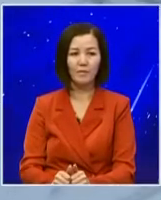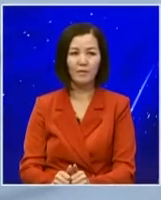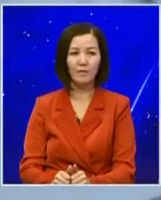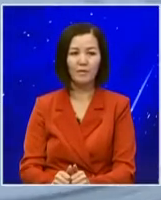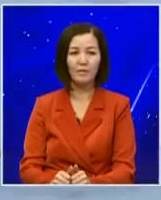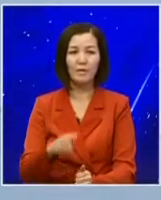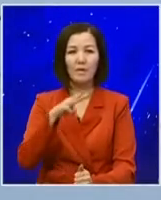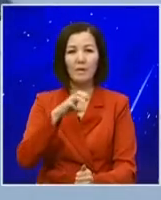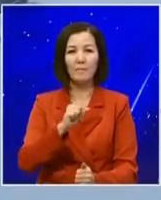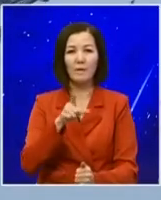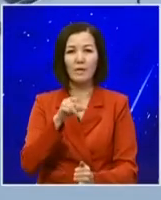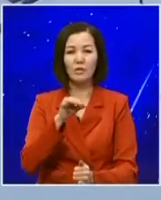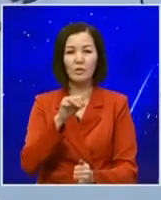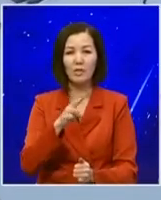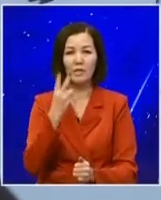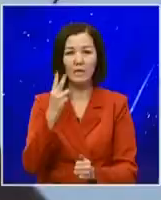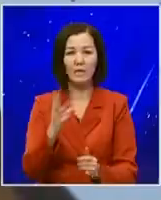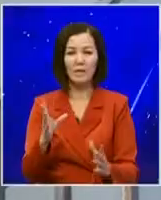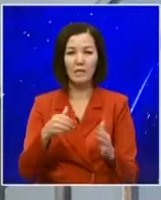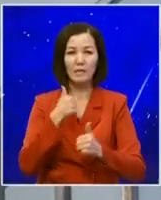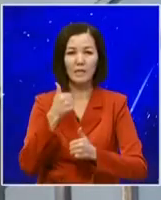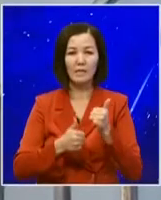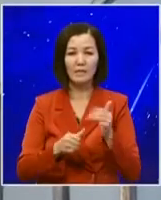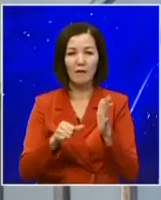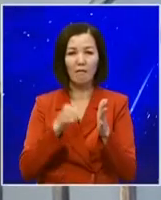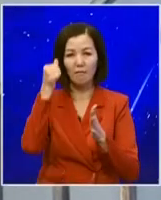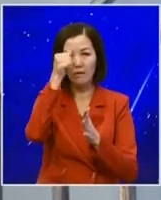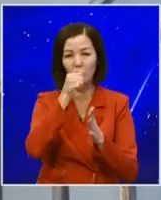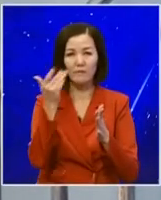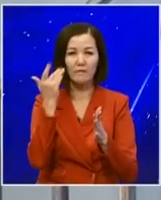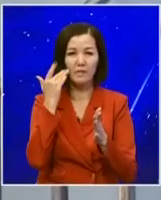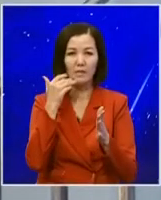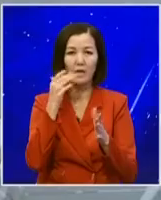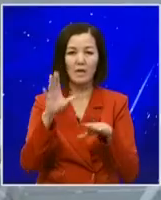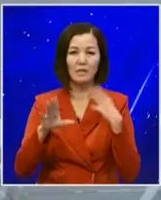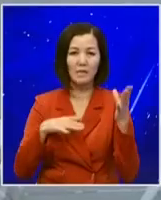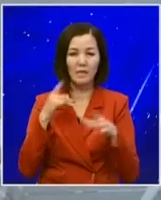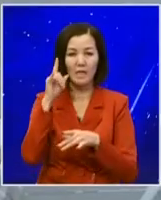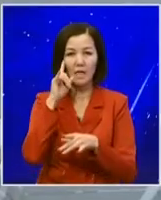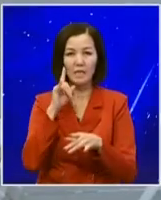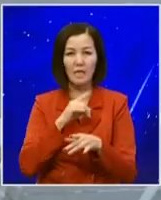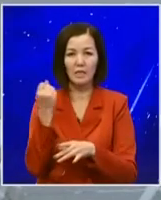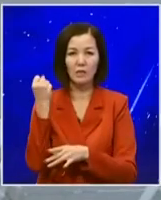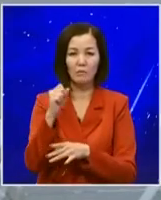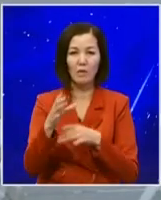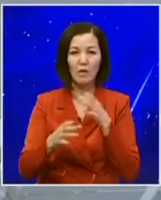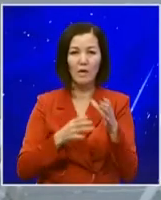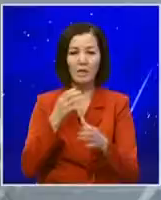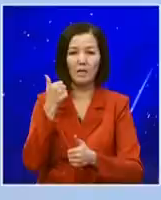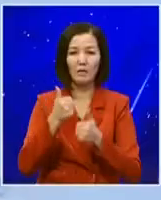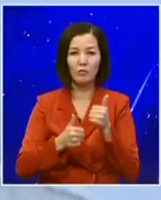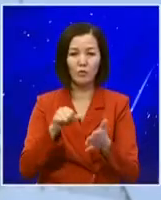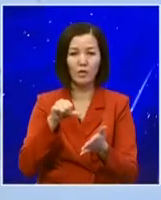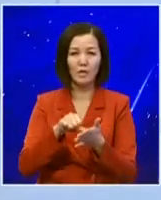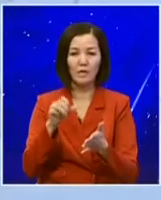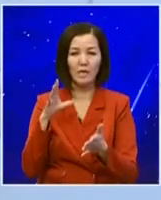Мағжан Амангелдіұлы шаңғы қоссайысымен 6 жылдан бері тұрақты айналысады. Осы уақытқа дейін Қазақстан чемпионы атанып, халықаралық турнирлерде жүлдегер